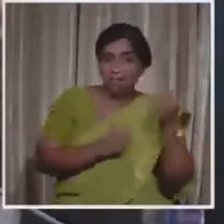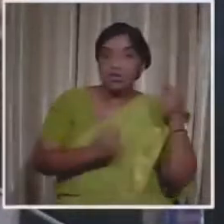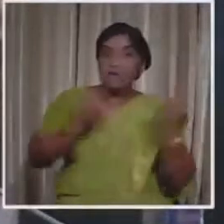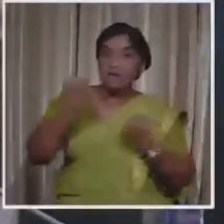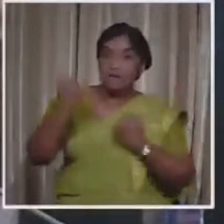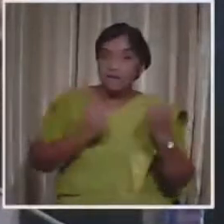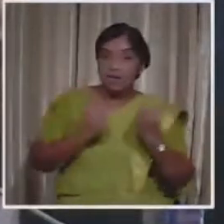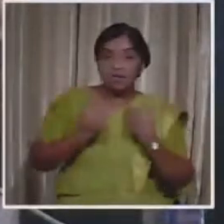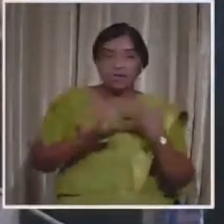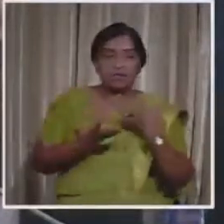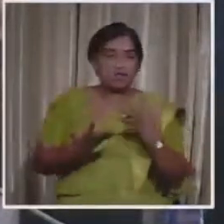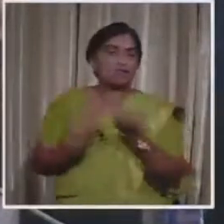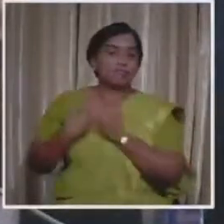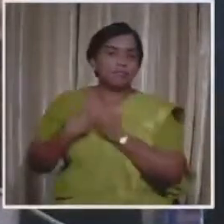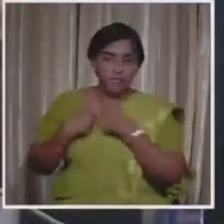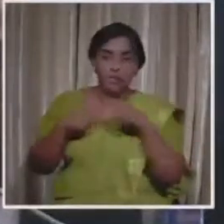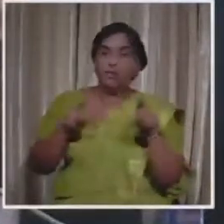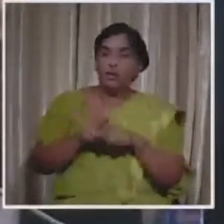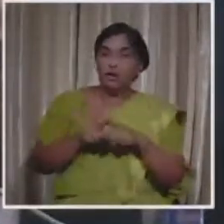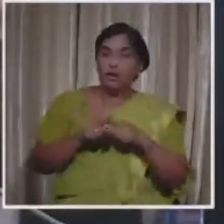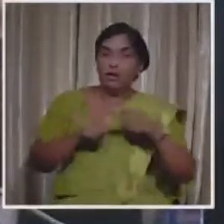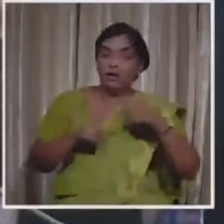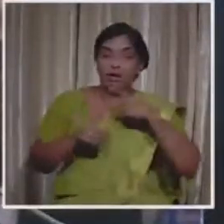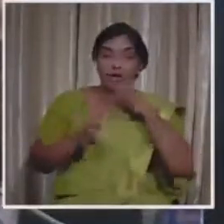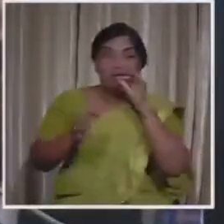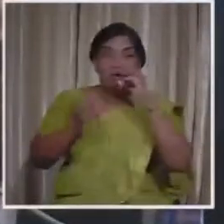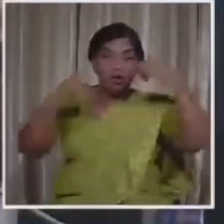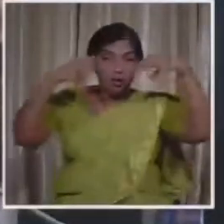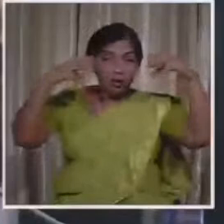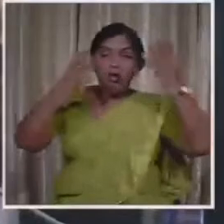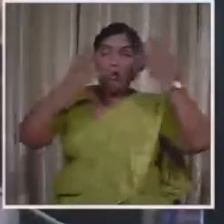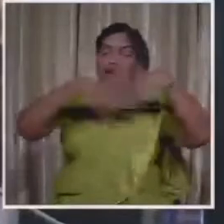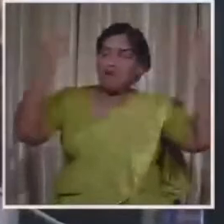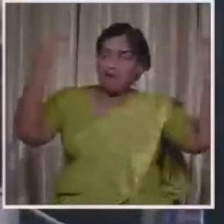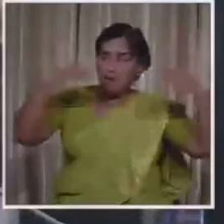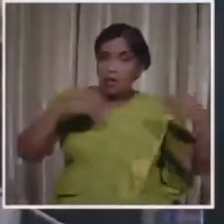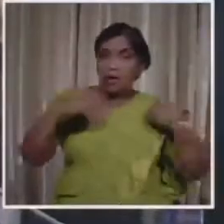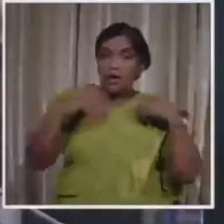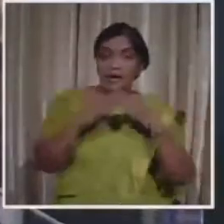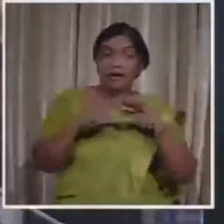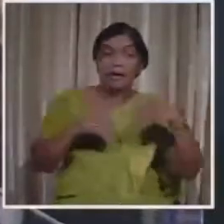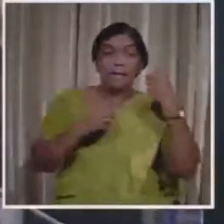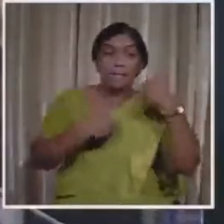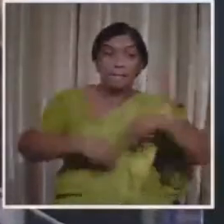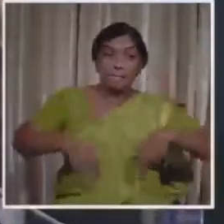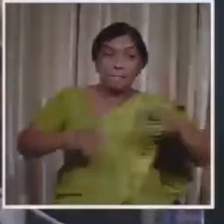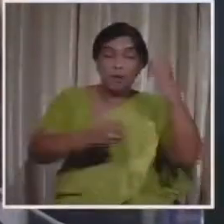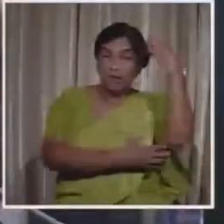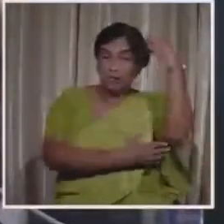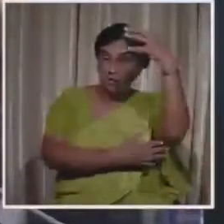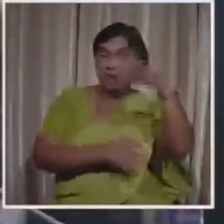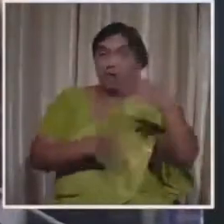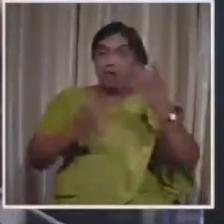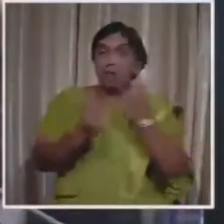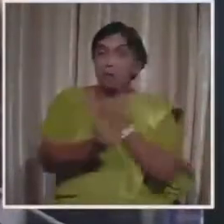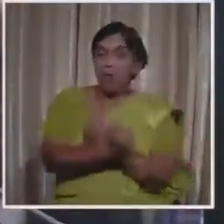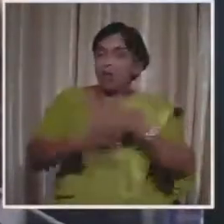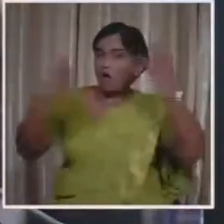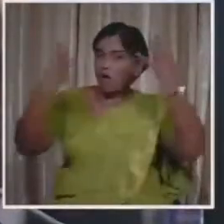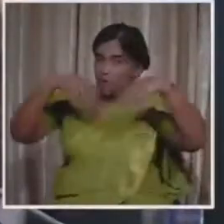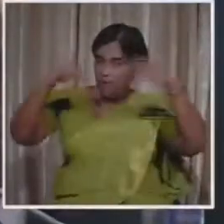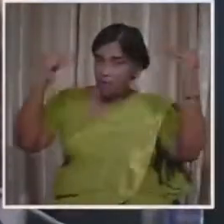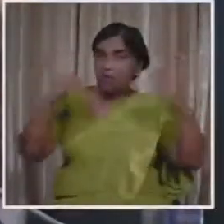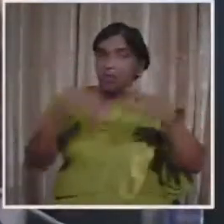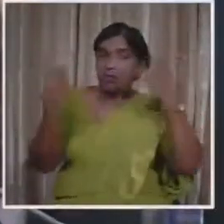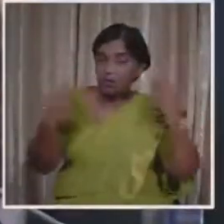වාහනේ බේරගත්තා. ඒ වගේම ගෙදර තිබ්බ විදුලි පහන් ටික පොලිසිය නිව්වා. මගේ ගේ ළඟ පාරේ ලයිට් කනුවල ගාලා තිබ්බ ලයිට් ටික පොලිසිය නිව්වා.